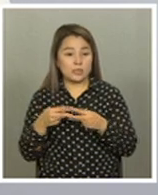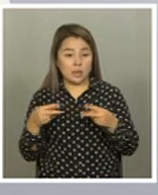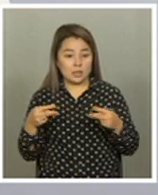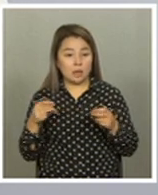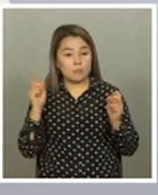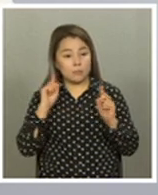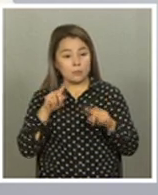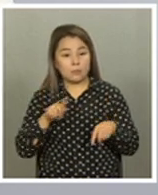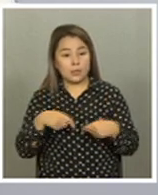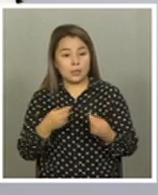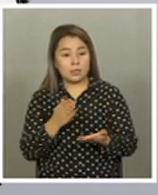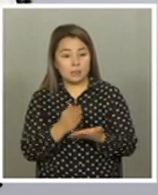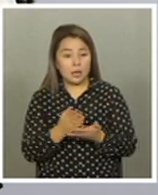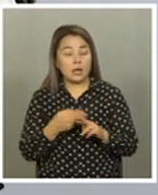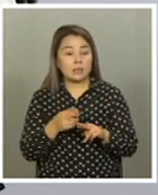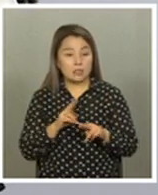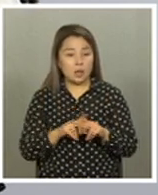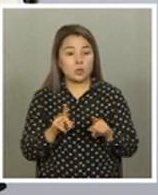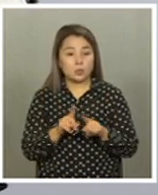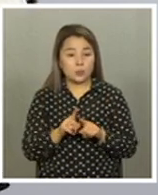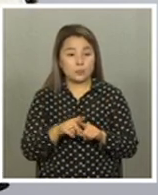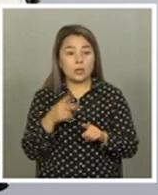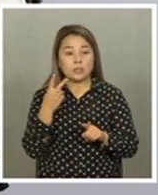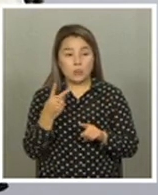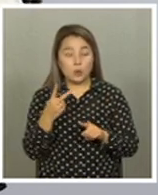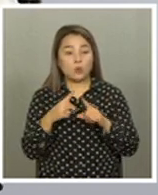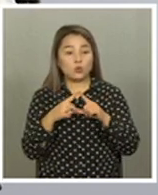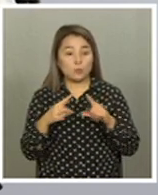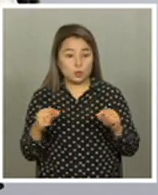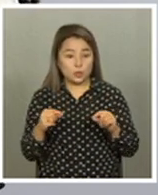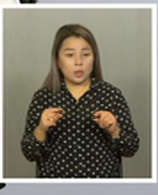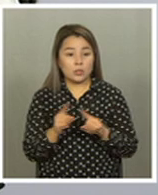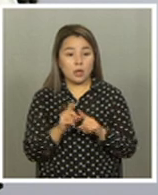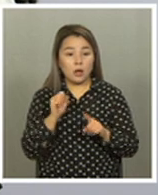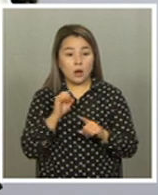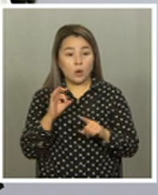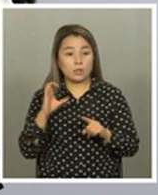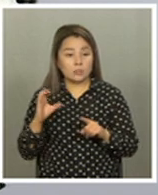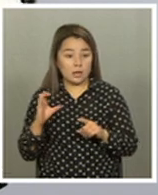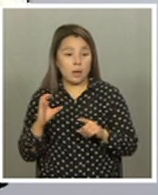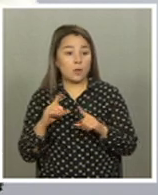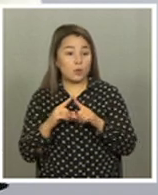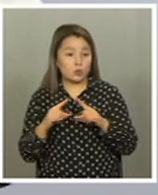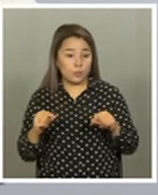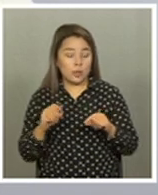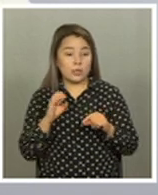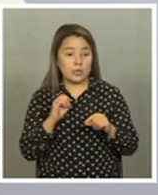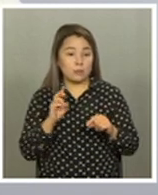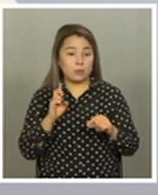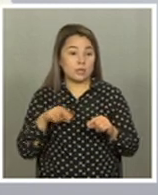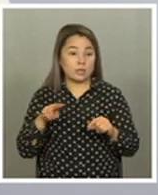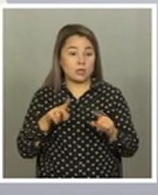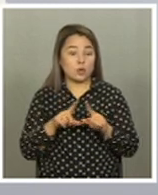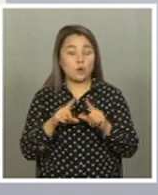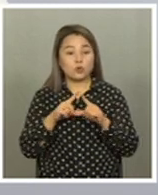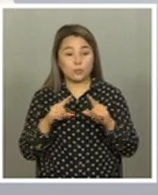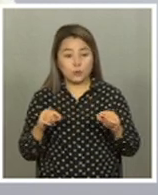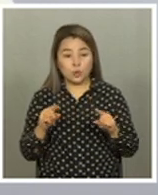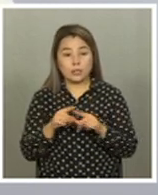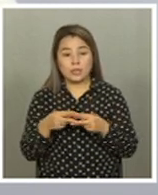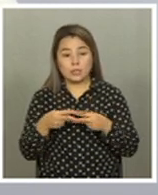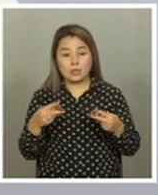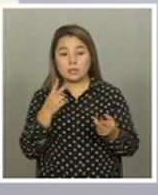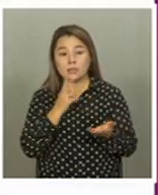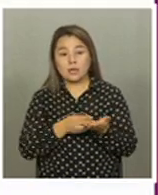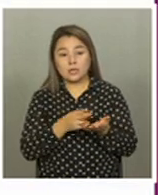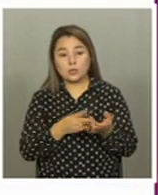берілген. Енді бізге осы 2-3 бұрыштың, яғни АОС 3 бұрышы мен ЕБД 3 бұрыштарының тең екенін дәлелдеу